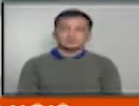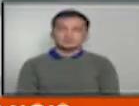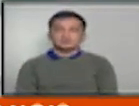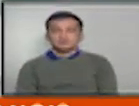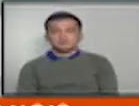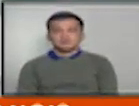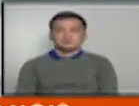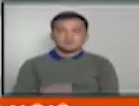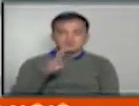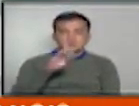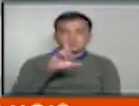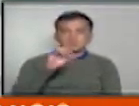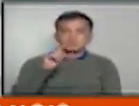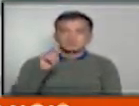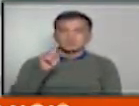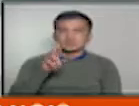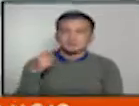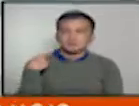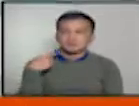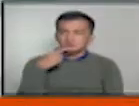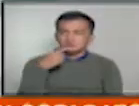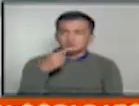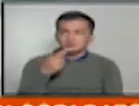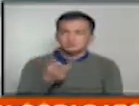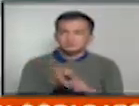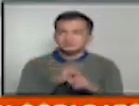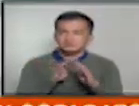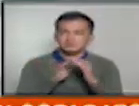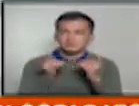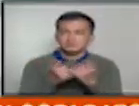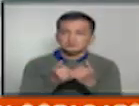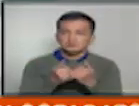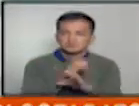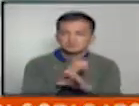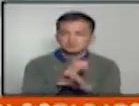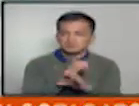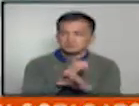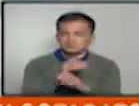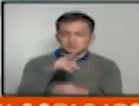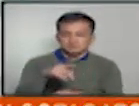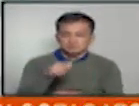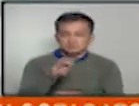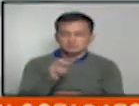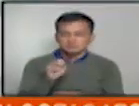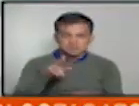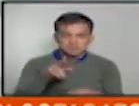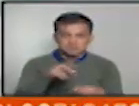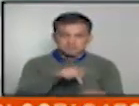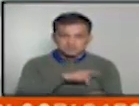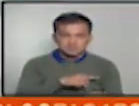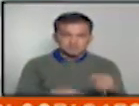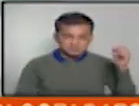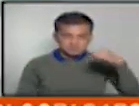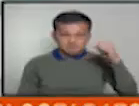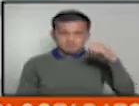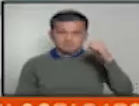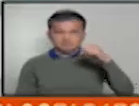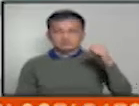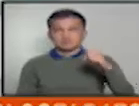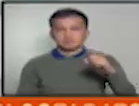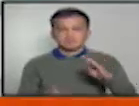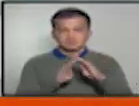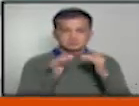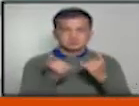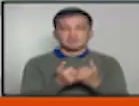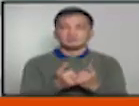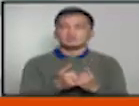meron pong blatter na yung pong taga-barangay patrol na sasakyan, na sinaksak po nito si Victor. Opo, may blatter din po sa barangay,